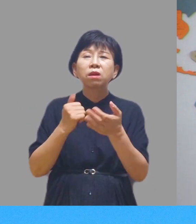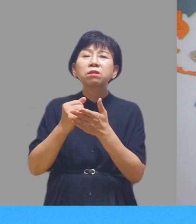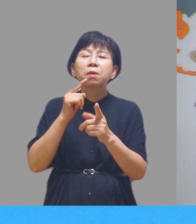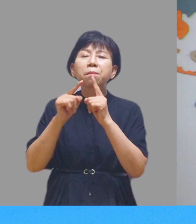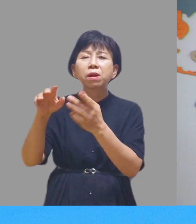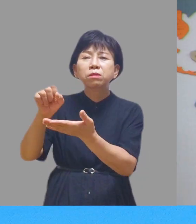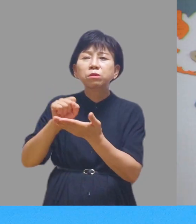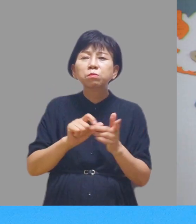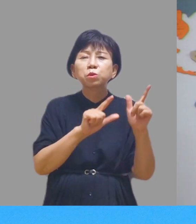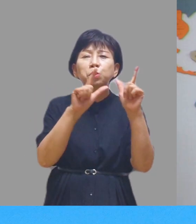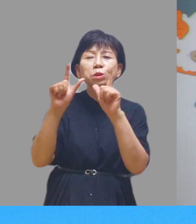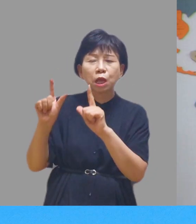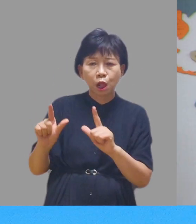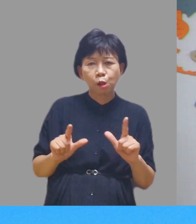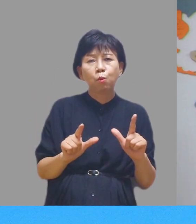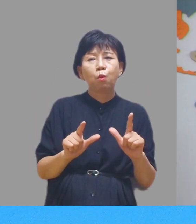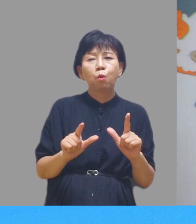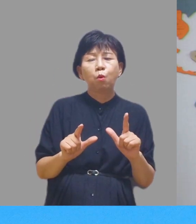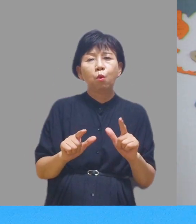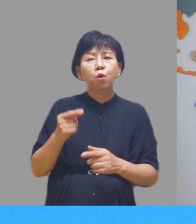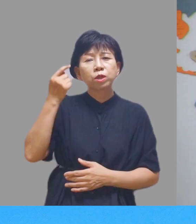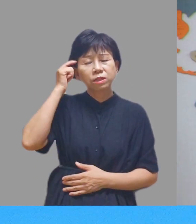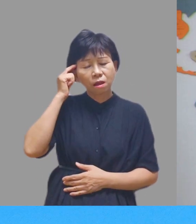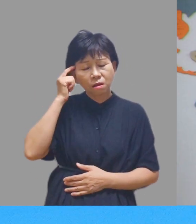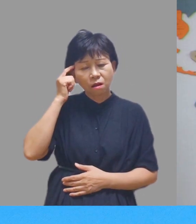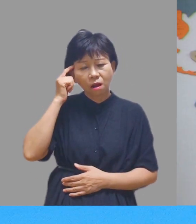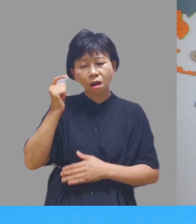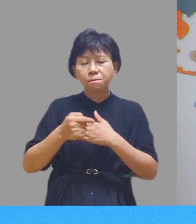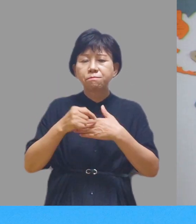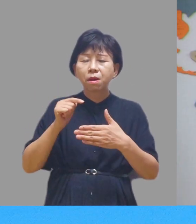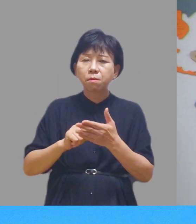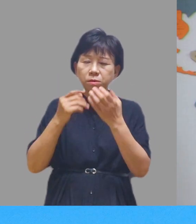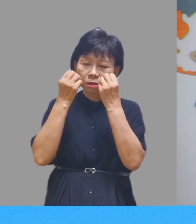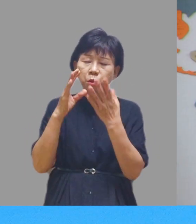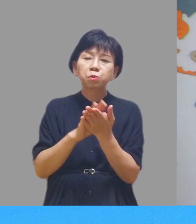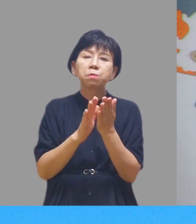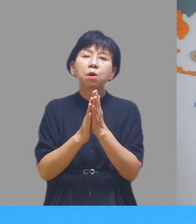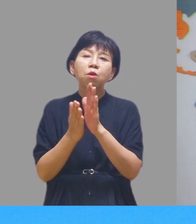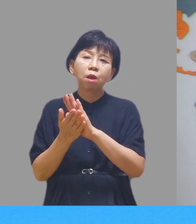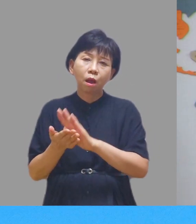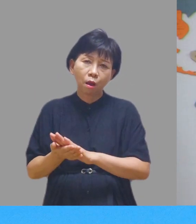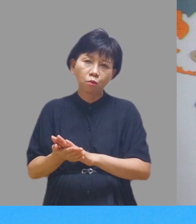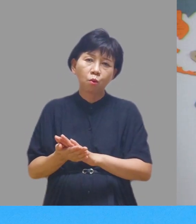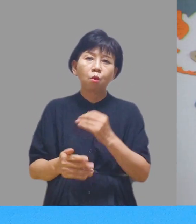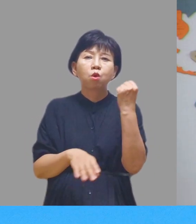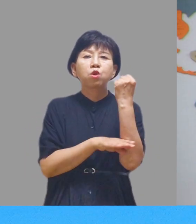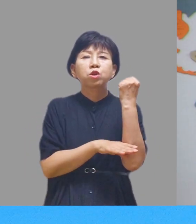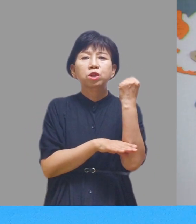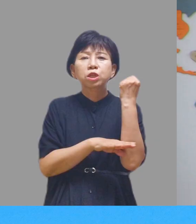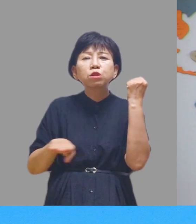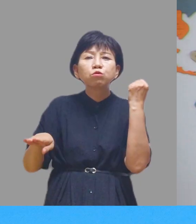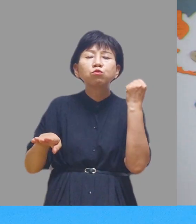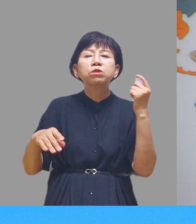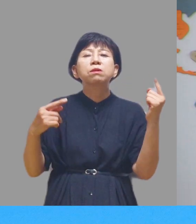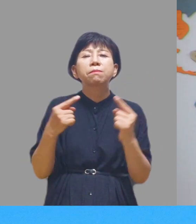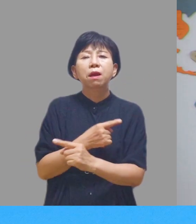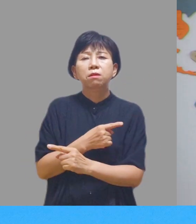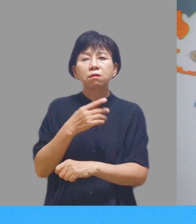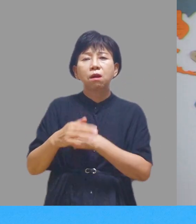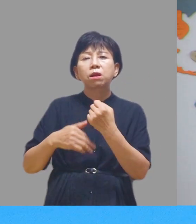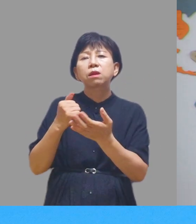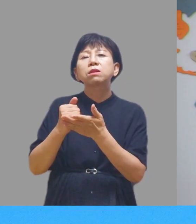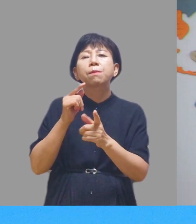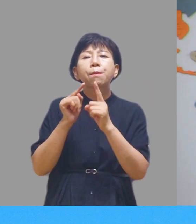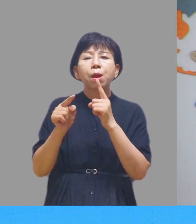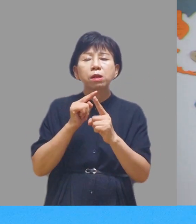그 하나님의 말씀이 우리의 생각과 마음을 새롭게 하며 우리 삶의 기준과 가치관을 바꾸어 간다면